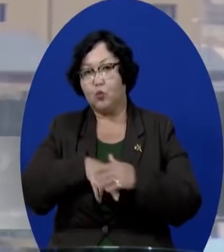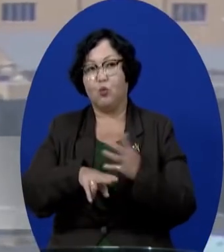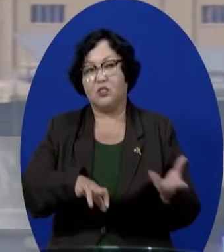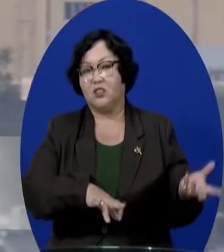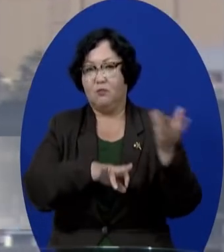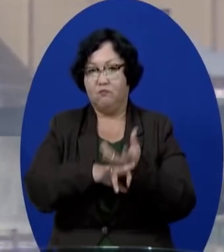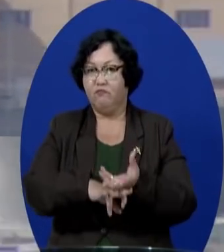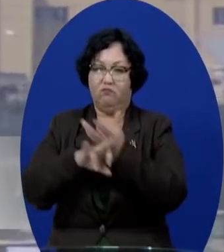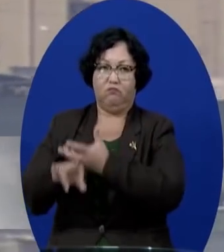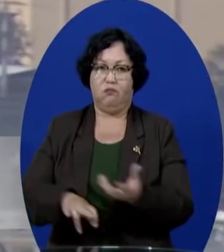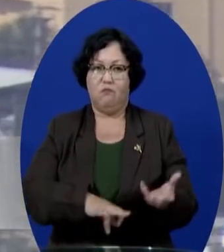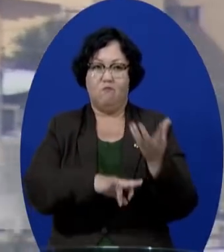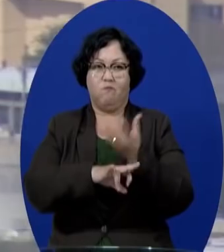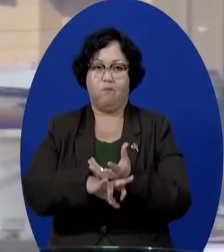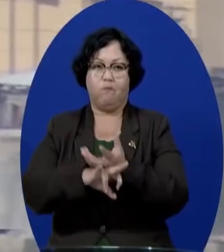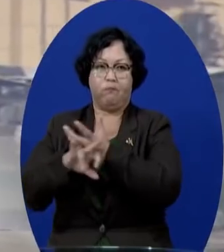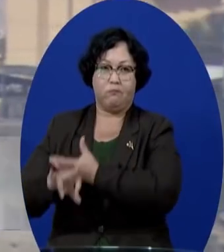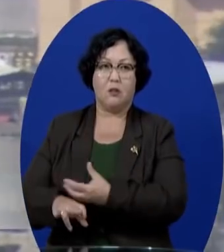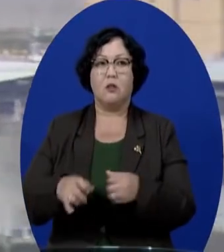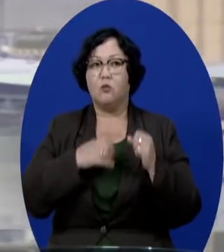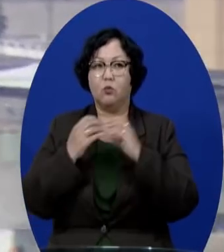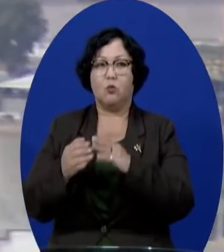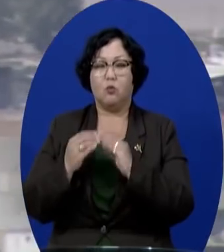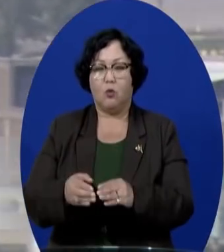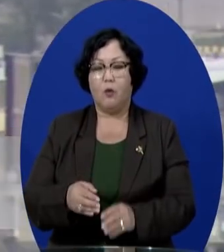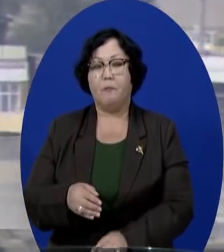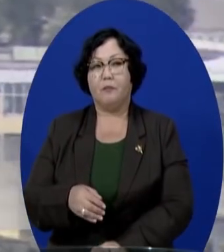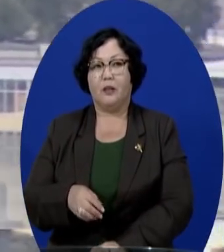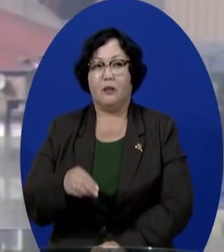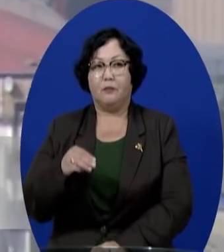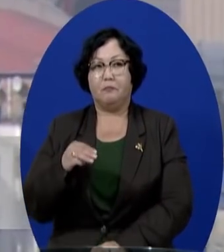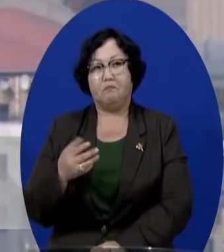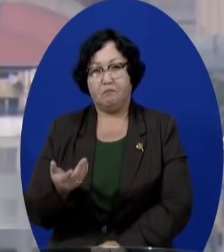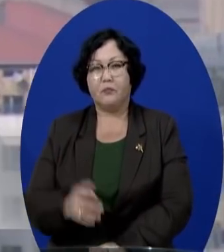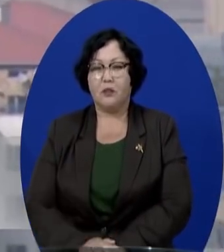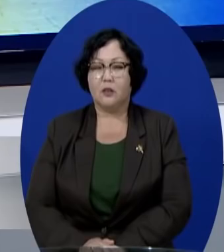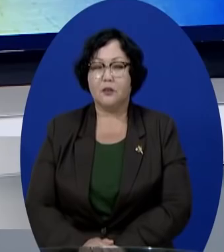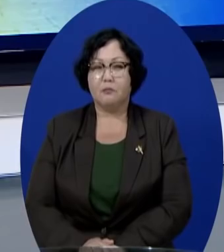Харин Катарын Дохад Талибан болон бусад талууд Афганистаны байдлыг хэлэлцэж байна.